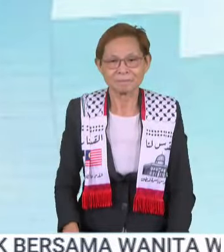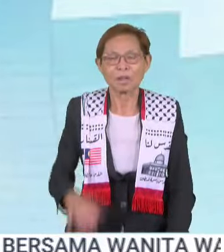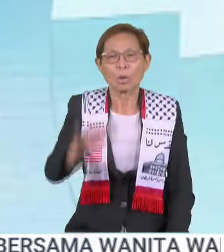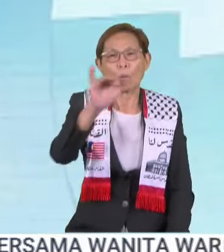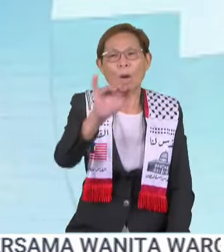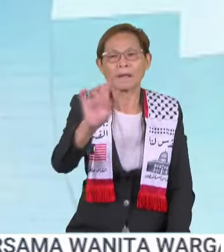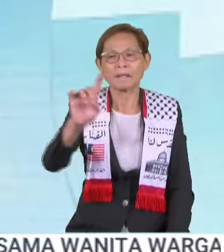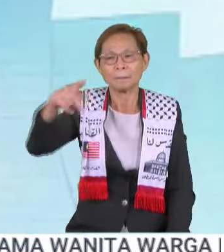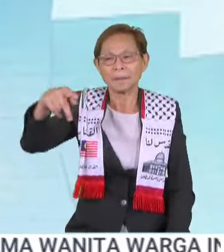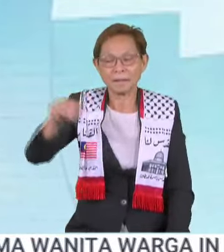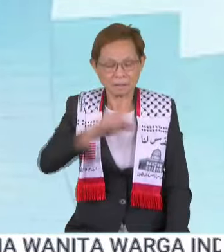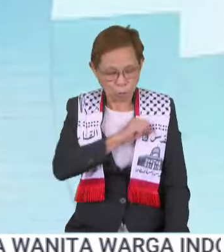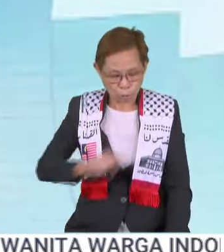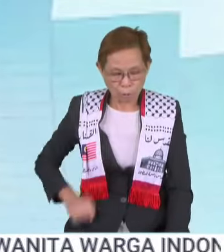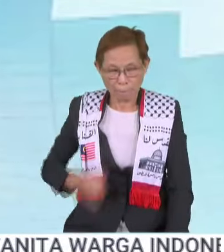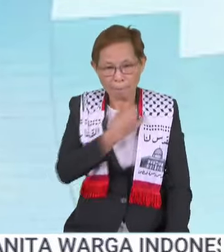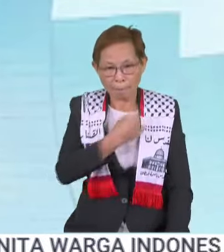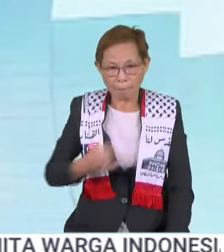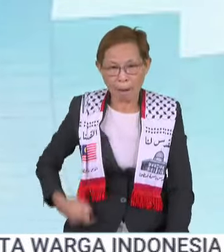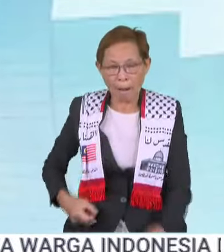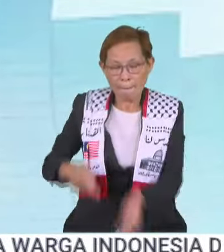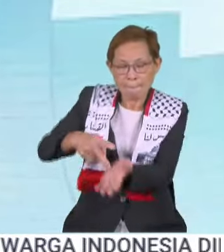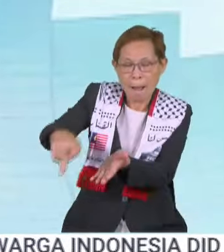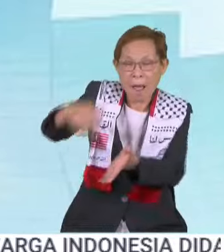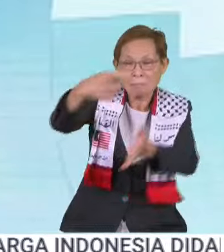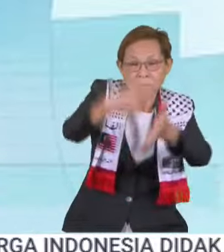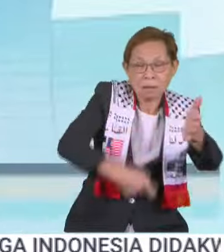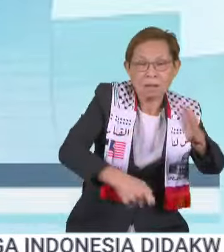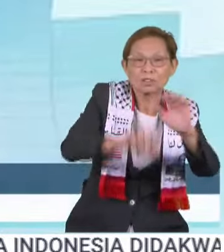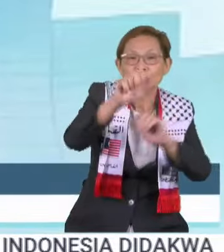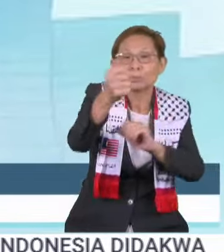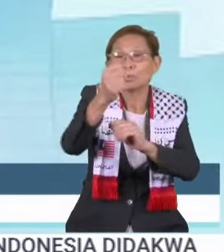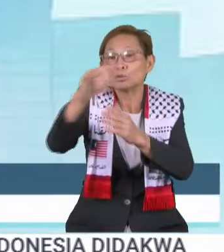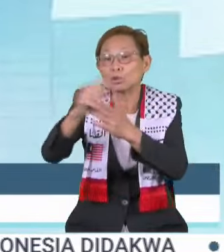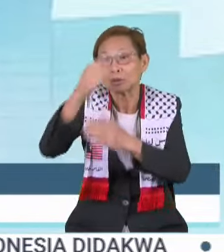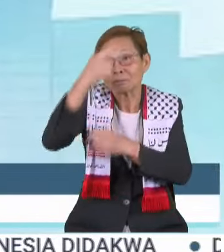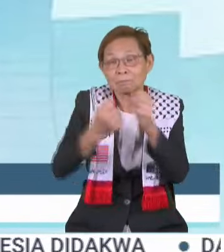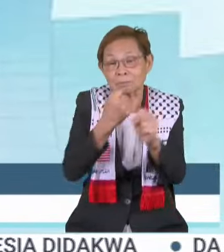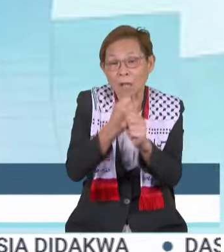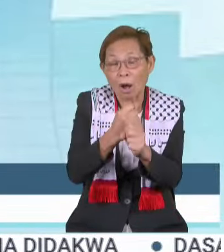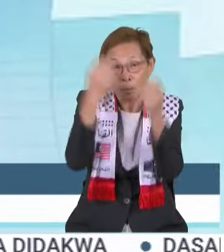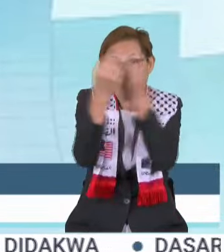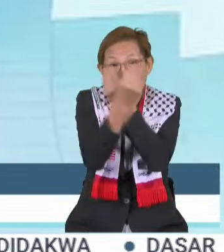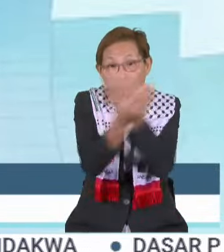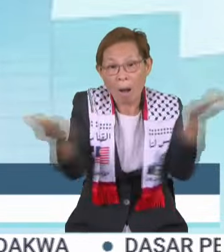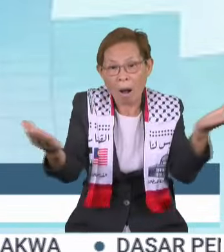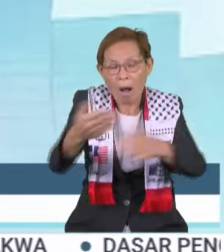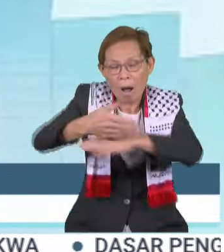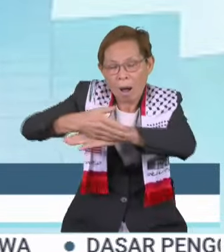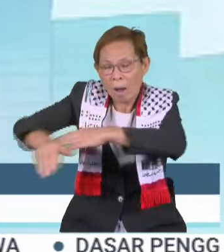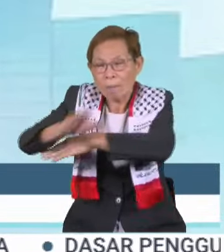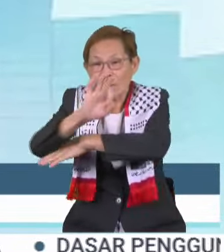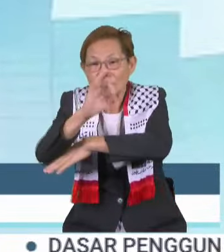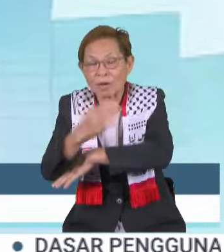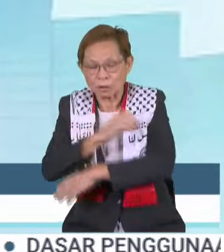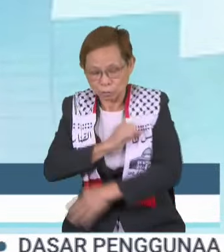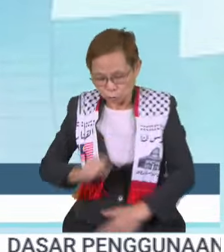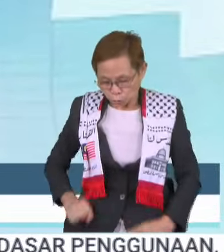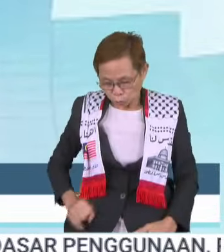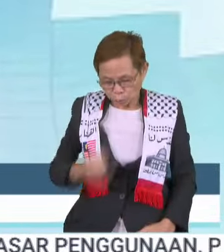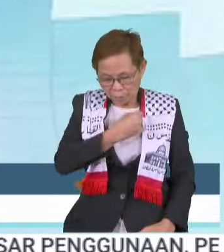Yang di-Pertuan Agong Sultan Ibrahim menunaikan bayaran zakat berjumlah RM10 juta bagi tahun ini. Perkara itu dimaklumkan melalui hantaran di Facebook